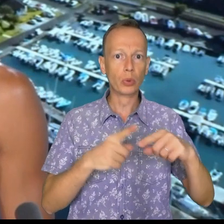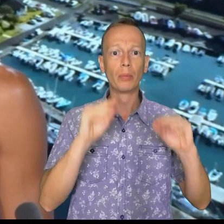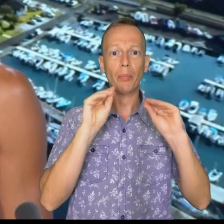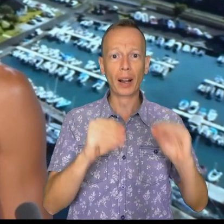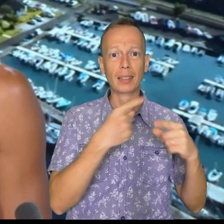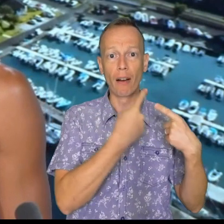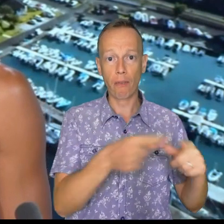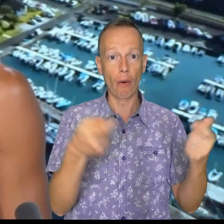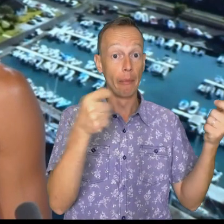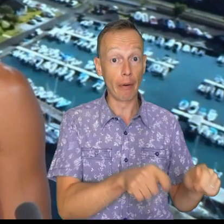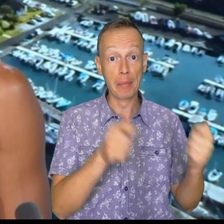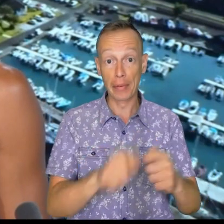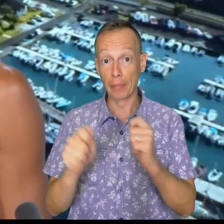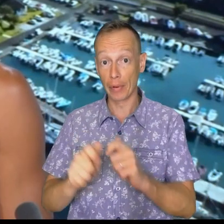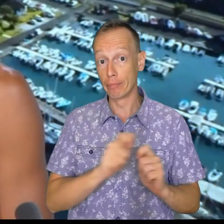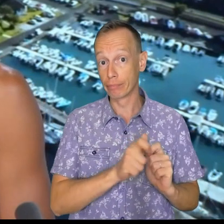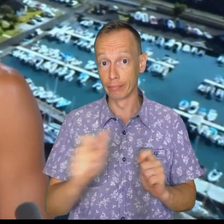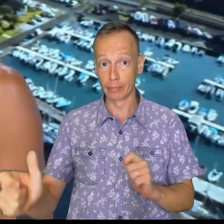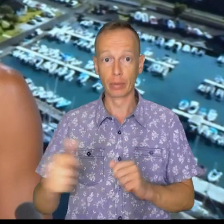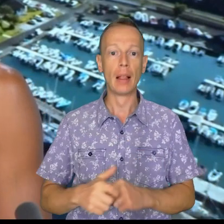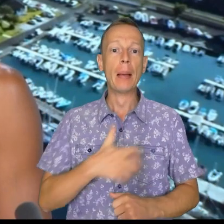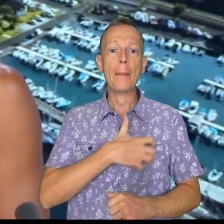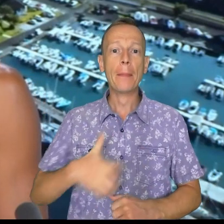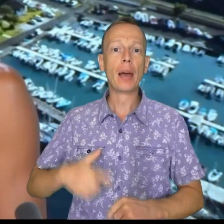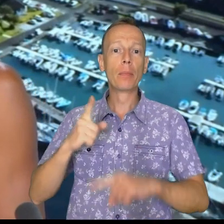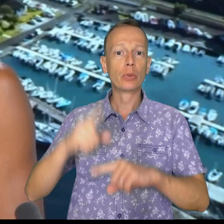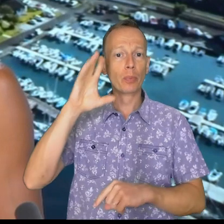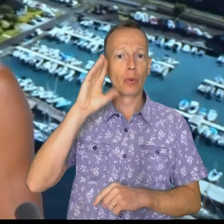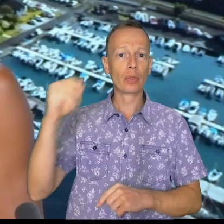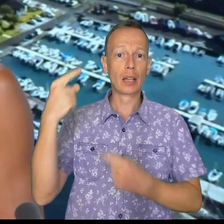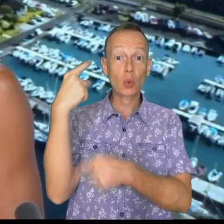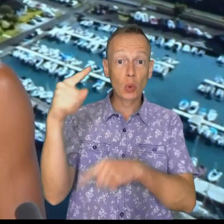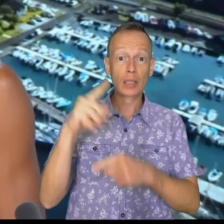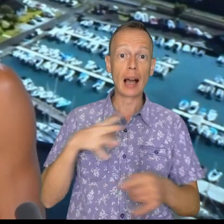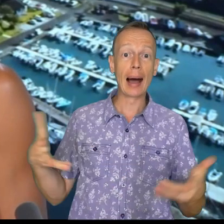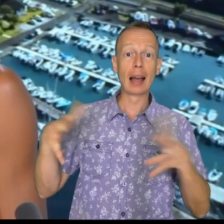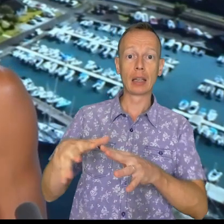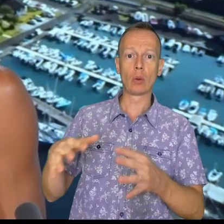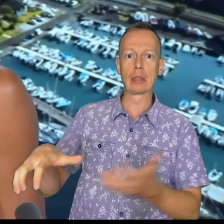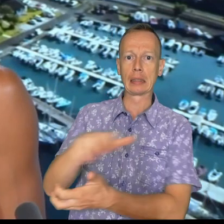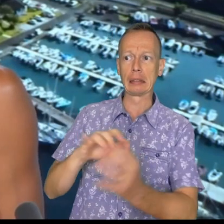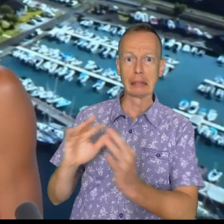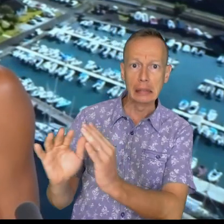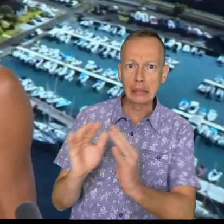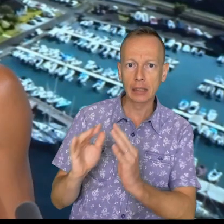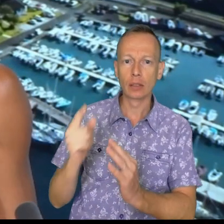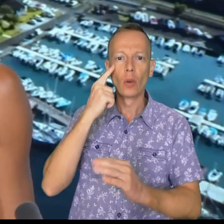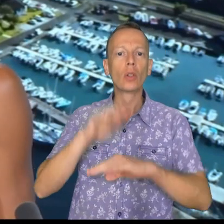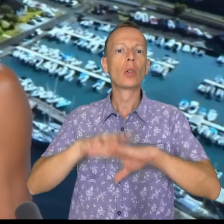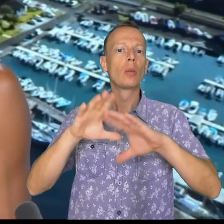après les autres. Le maire et les professionnels du tourisme sont en réunion de crise. On retrouve sur place Hayata